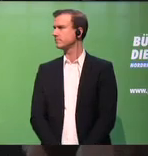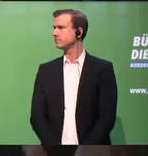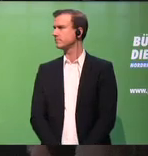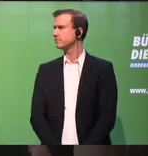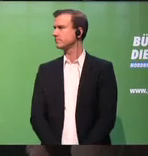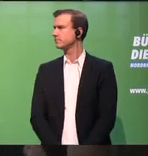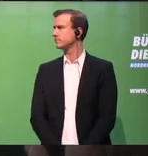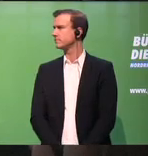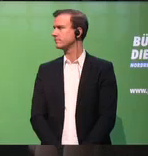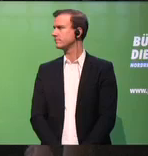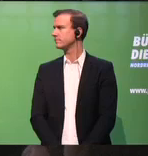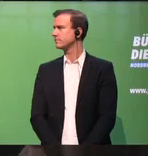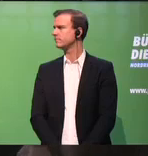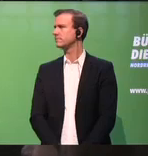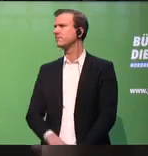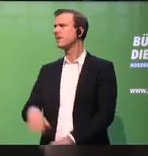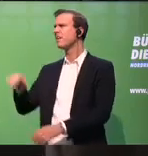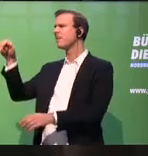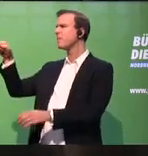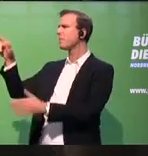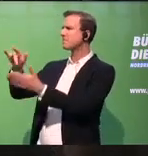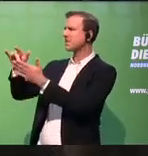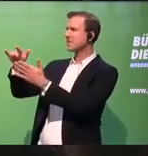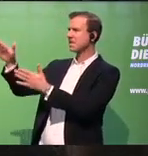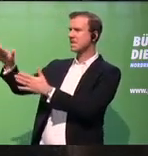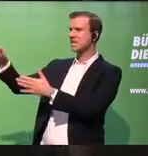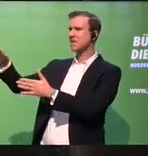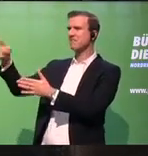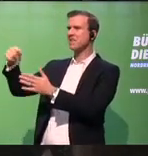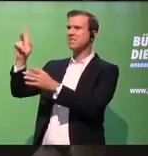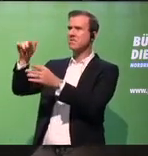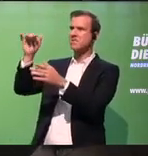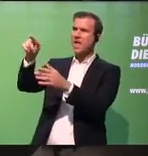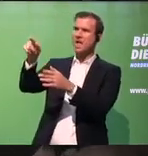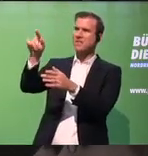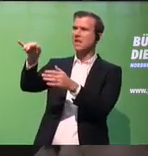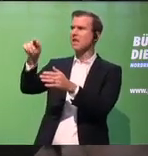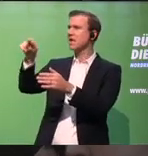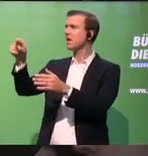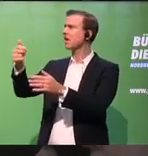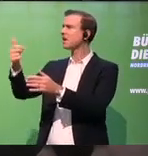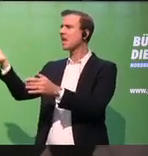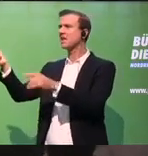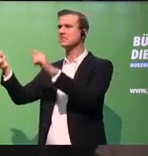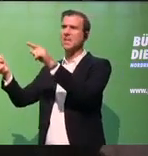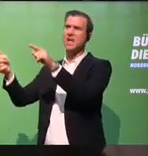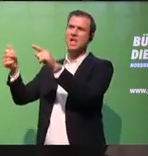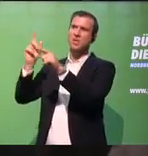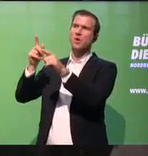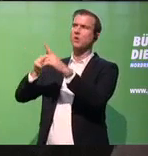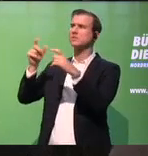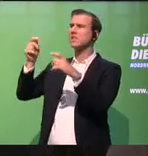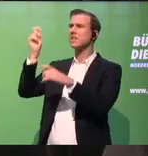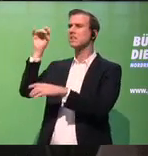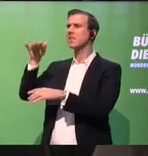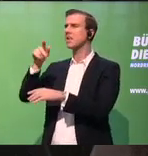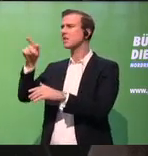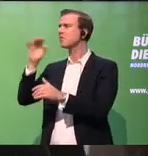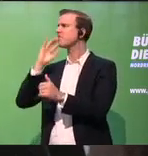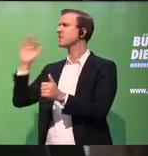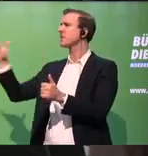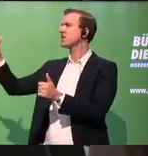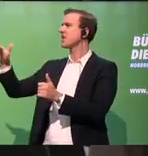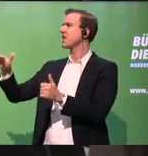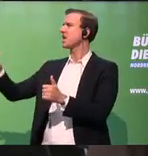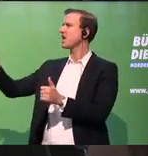Hier vorne, mittig so ungefähr, sehe ich noch Stimmzettel. Vorne auf der rechten Seite von mir sind noch ziemlich